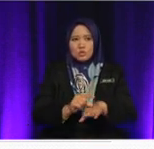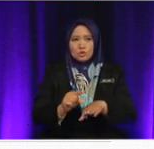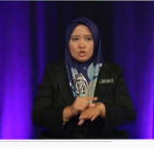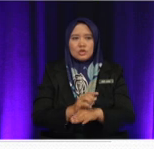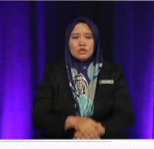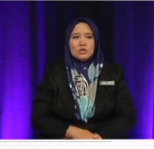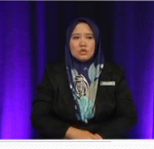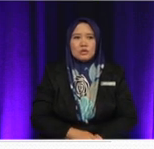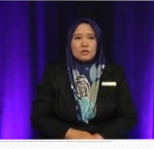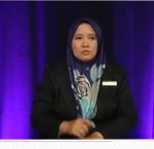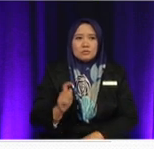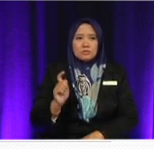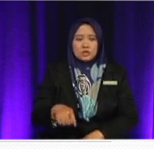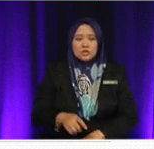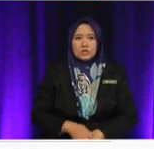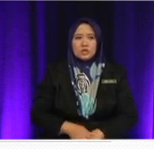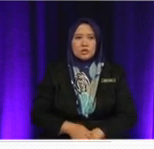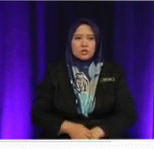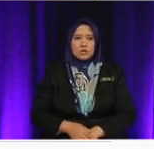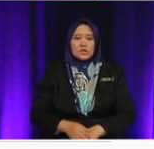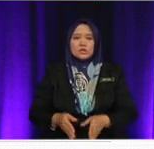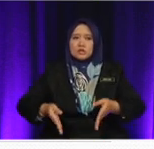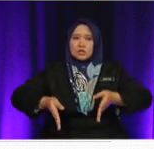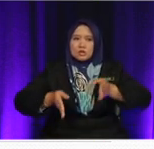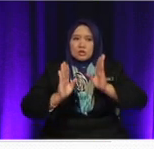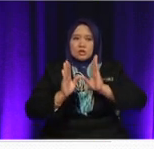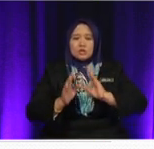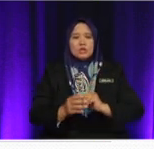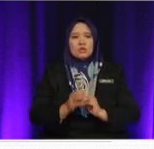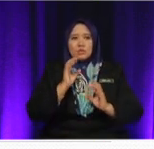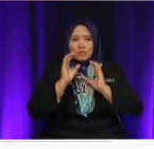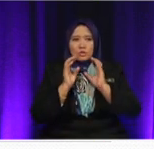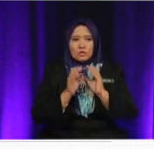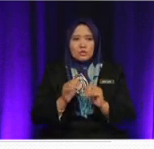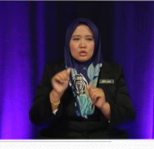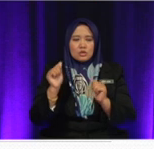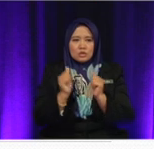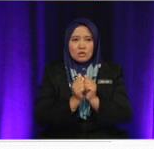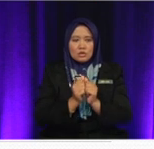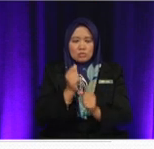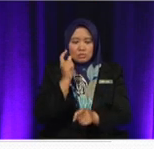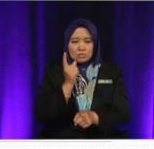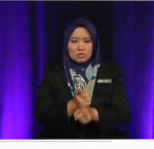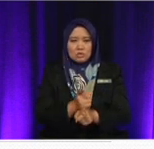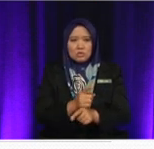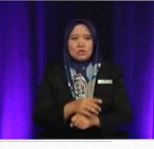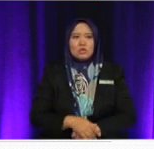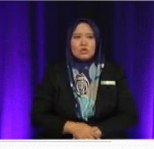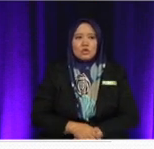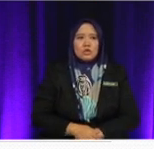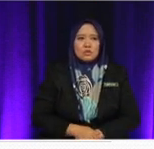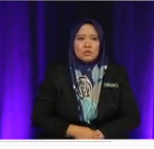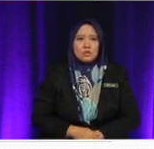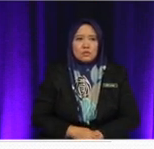komunikasi perlu dijalankan dengan berkesan supaya maklumat yang disampaikan dapat ditafsir dengan betul. Proses komunikasi,